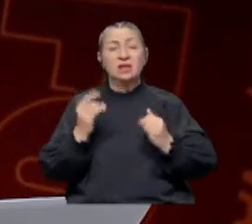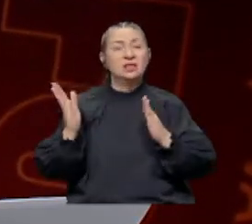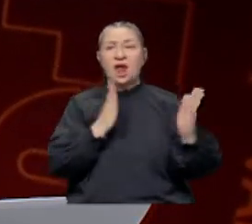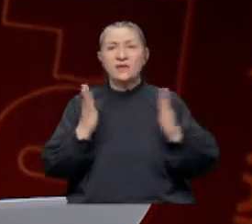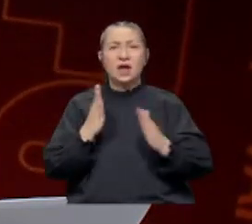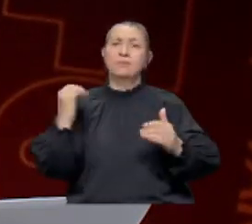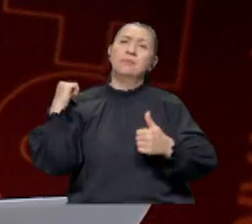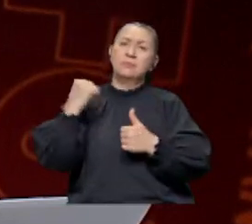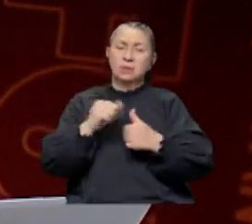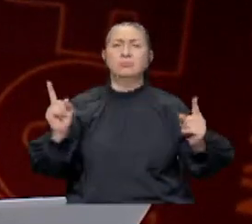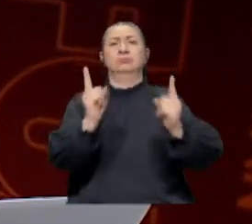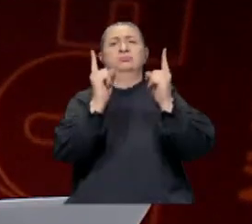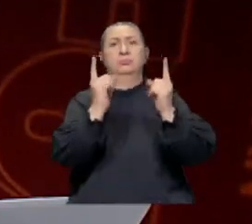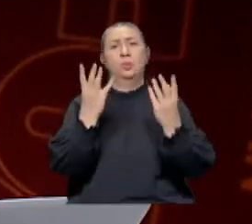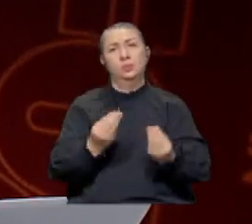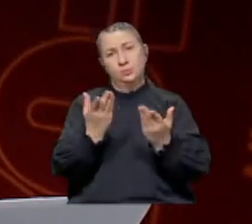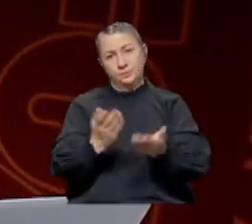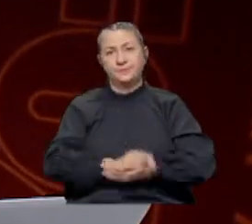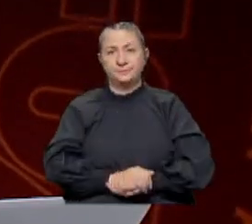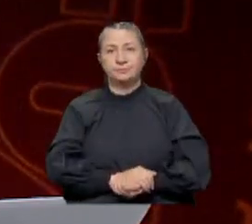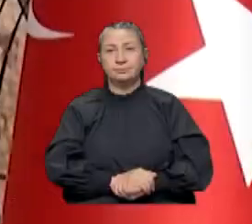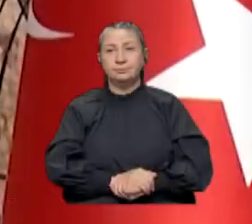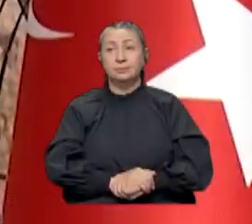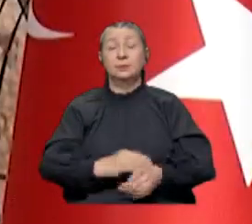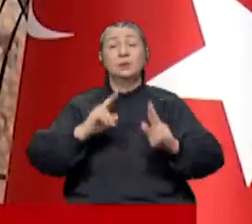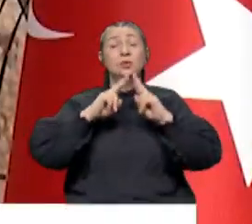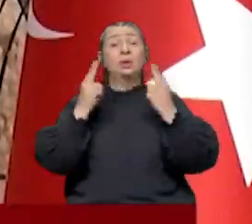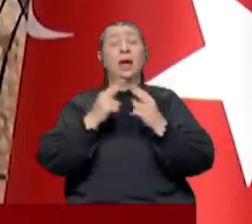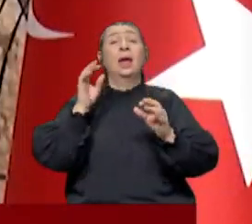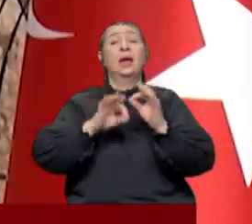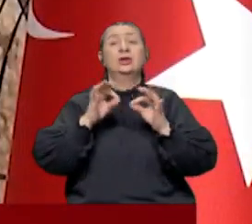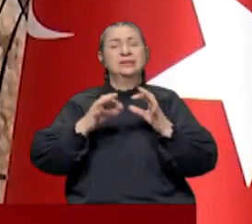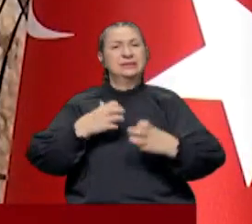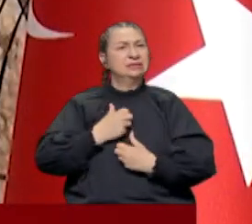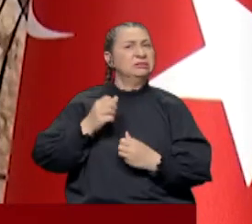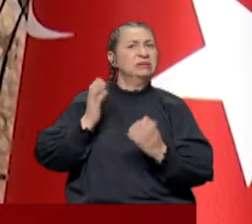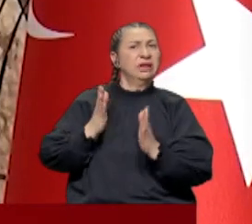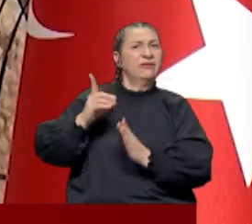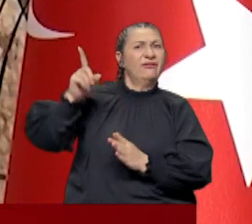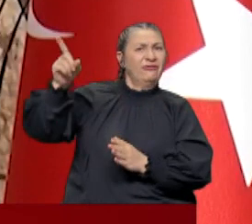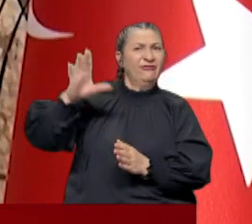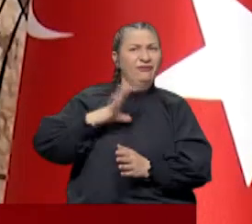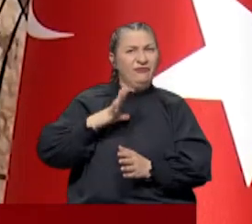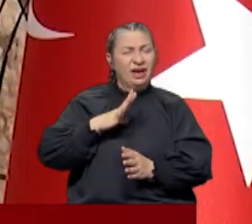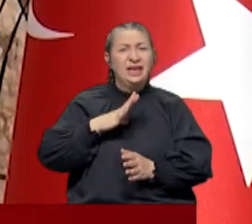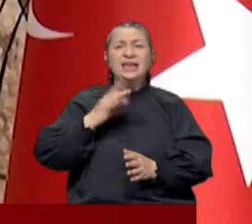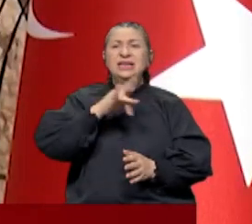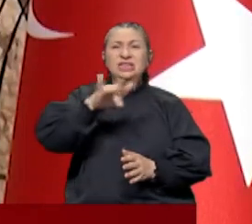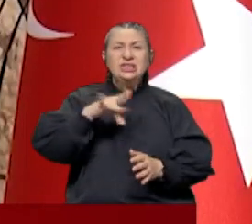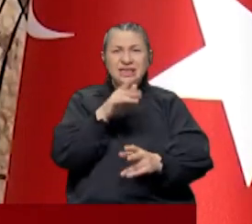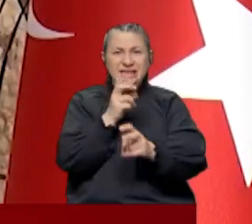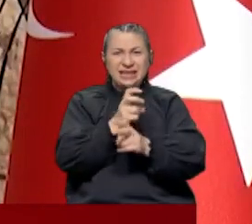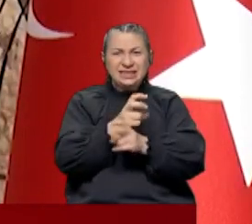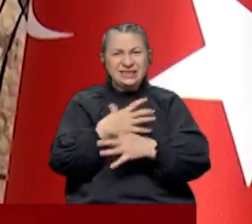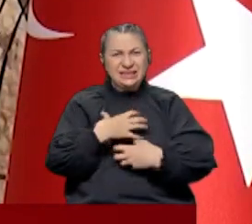bir kez daha karşı karşıya geldi. Dünya ekonomik sarsıntıların beraberinde gelen işsizlik